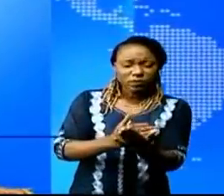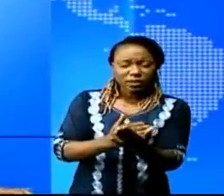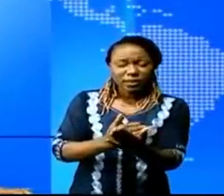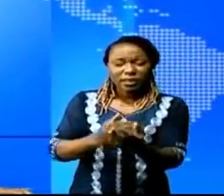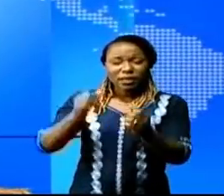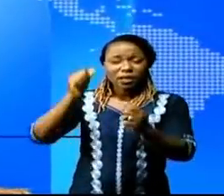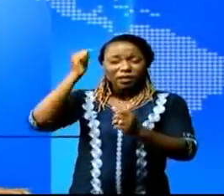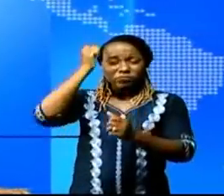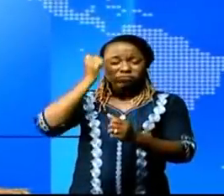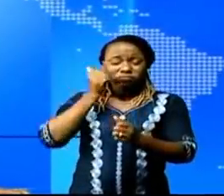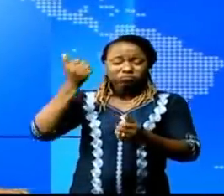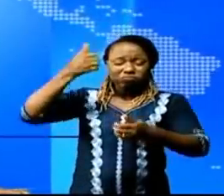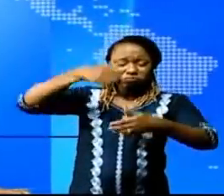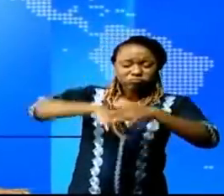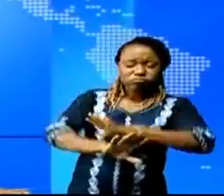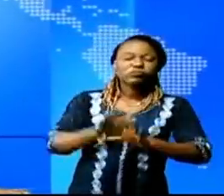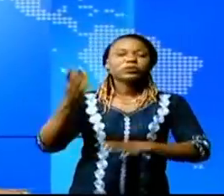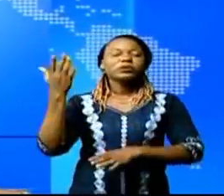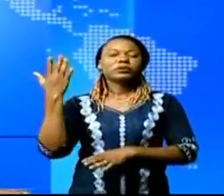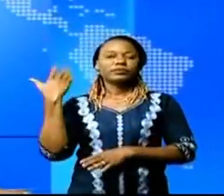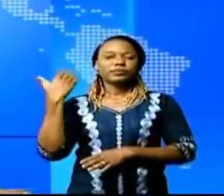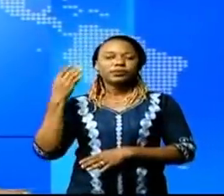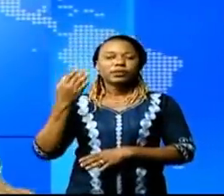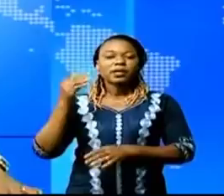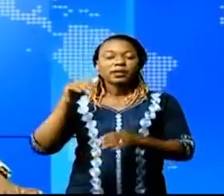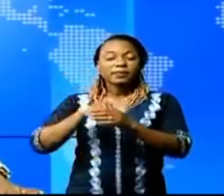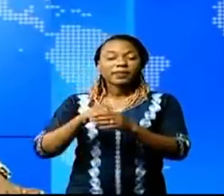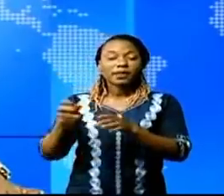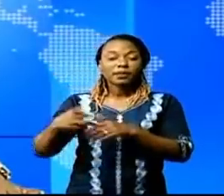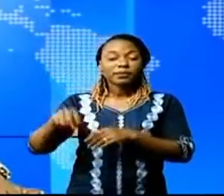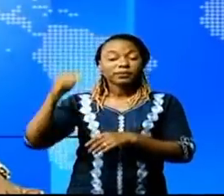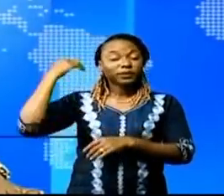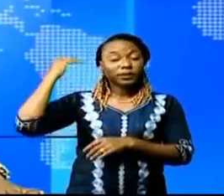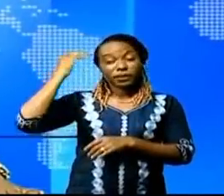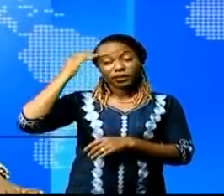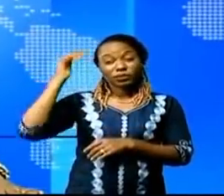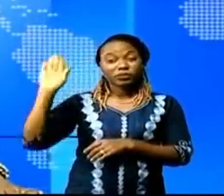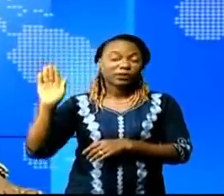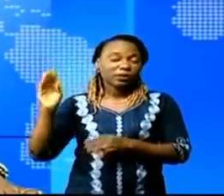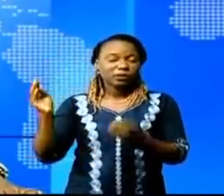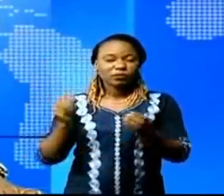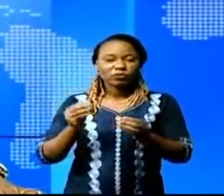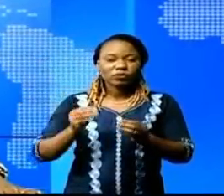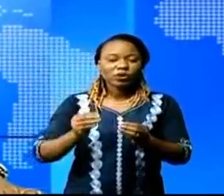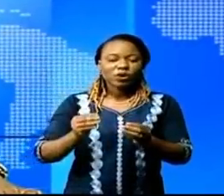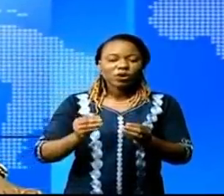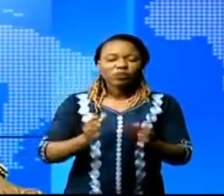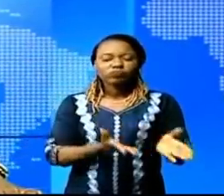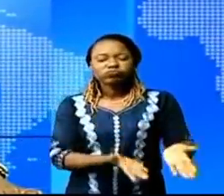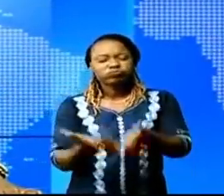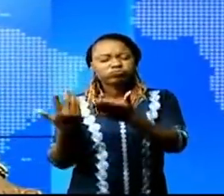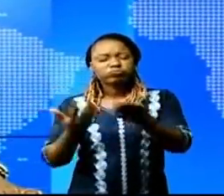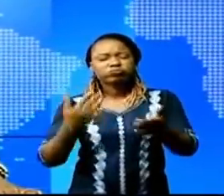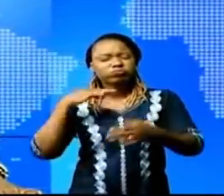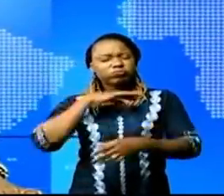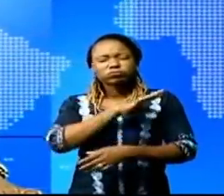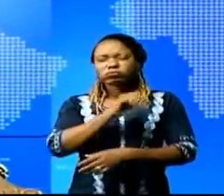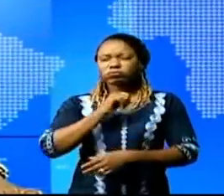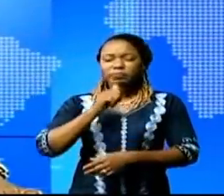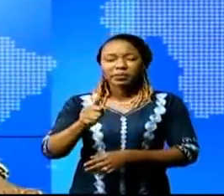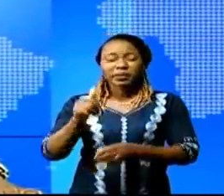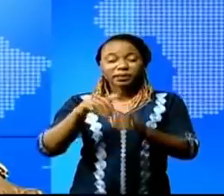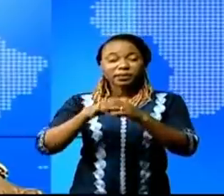le fleuve Congo dans la partie de la province de l'Équateur, faute de balisage et de routes de dessertes